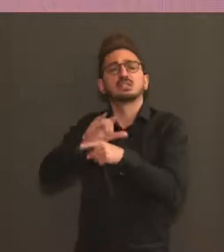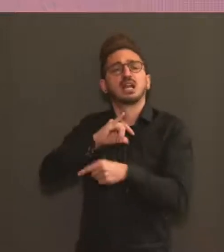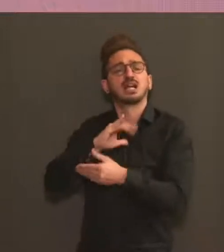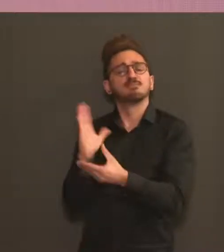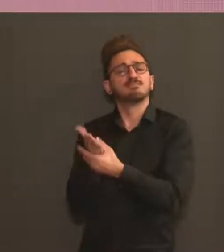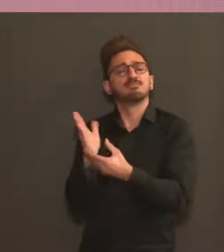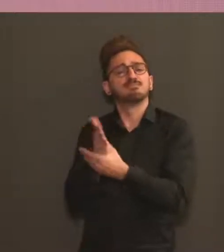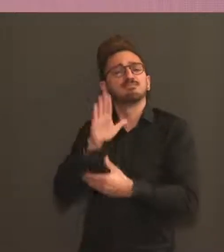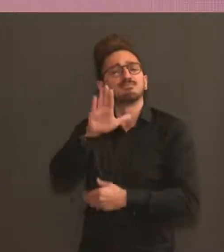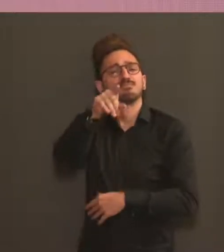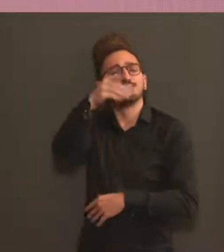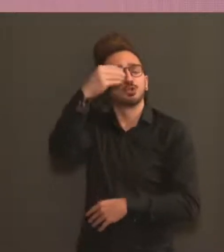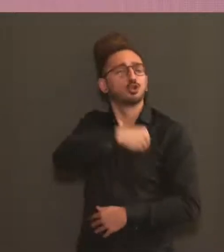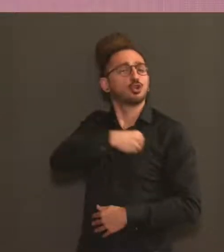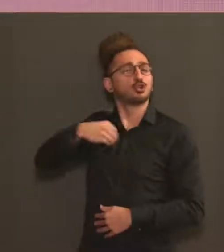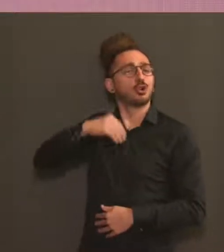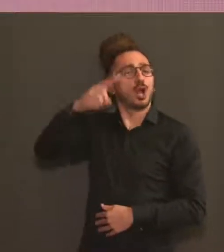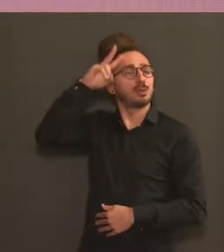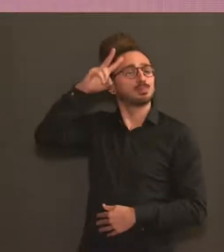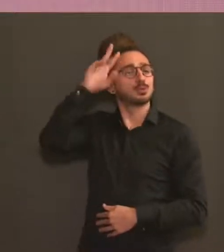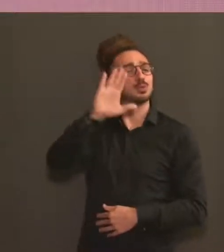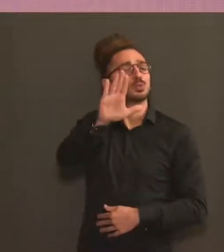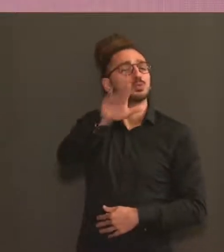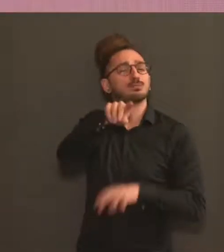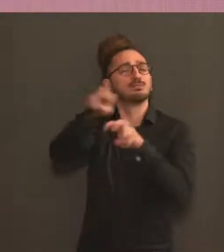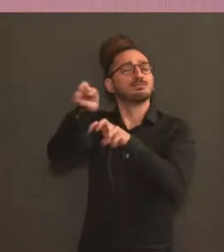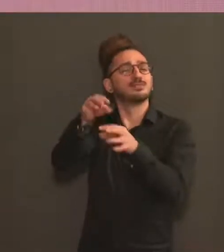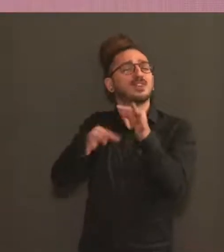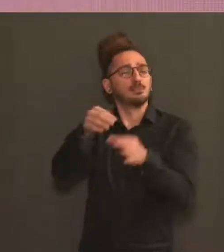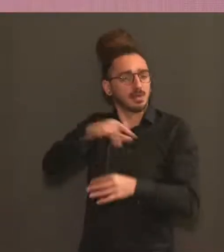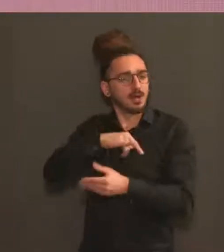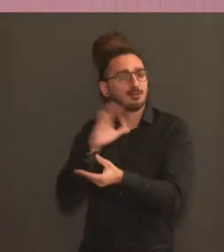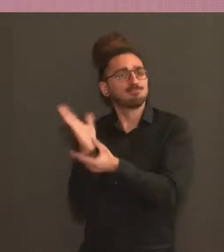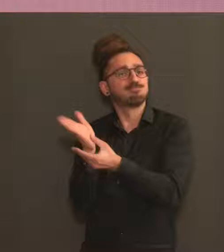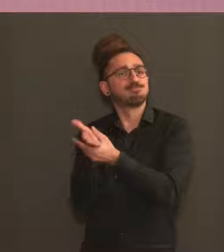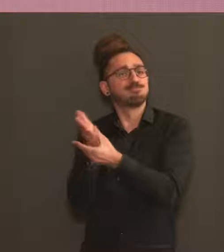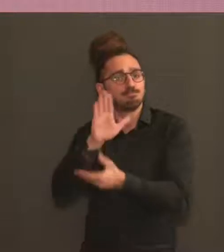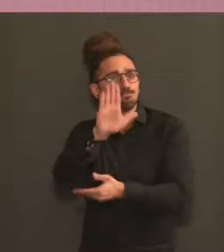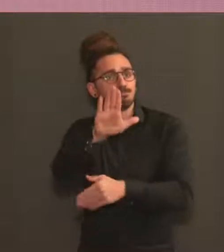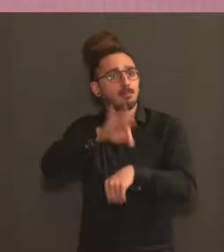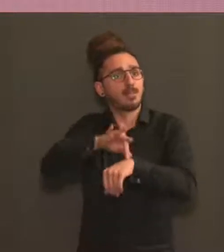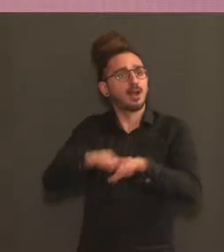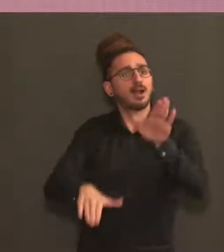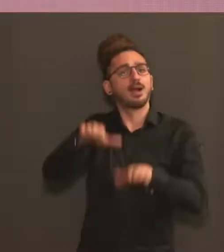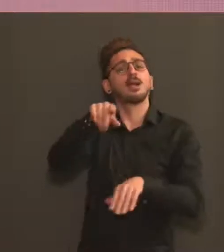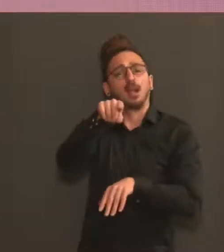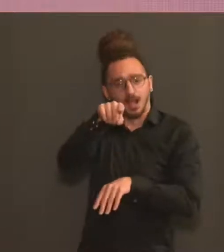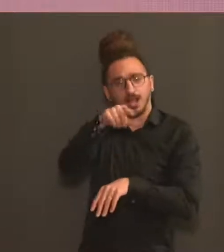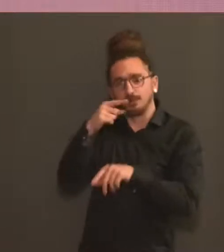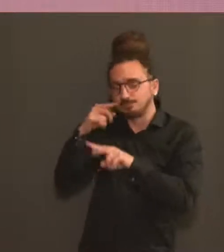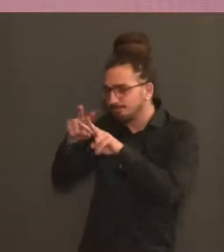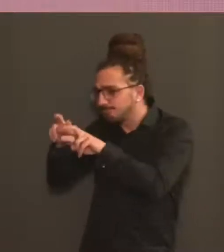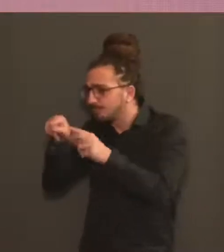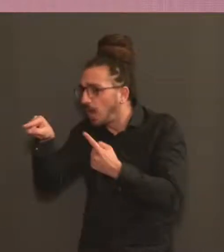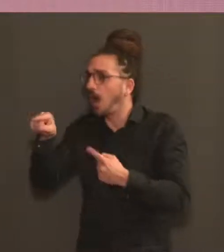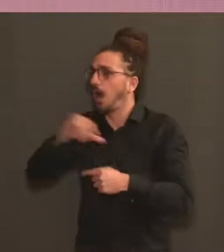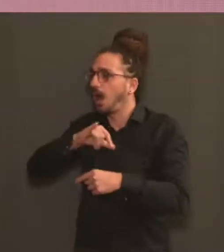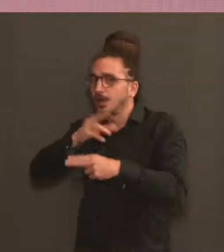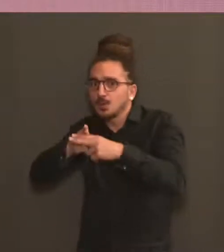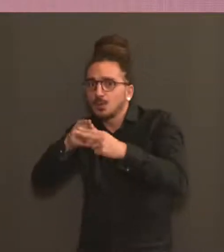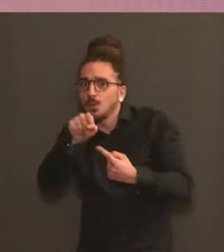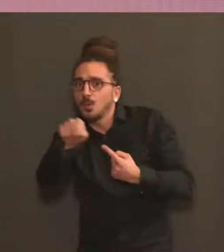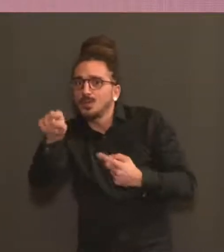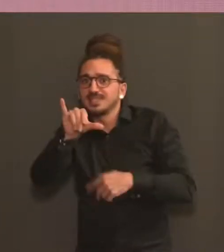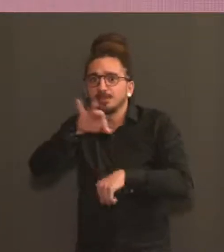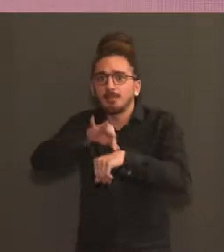informatisés. Le résultat de cette recherche informatisée permet tout simplement de répondre à